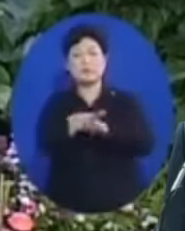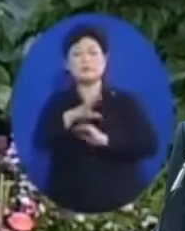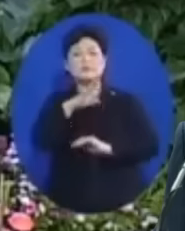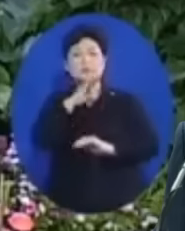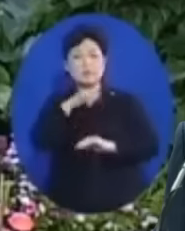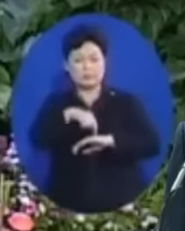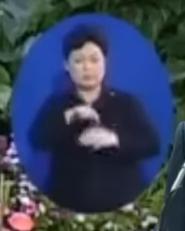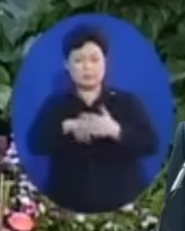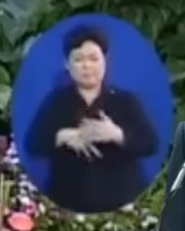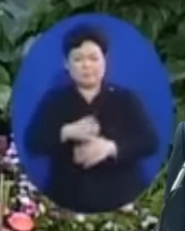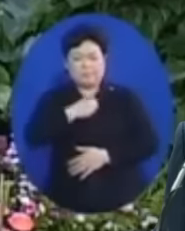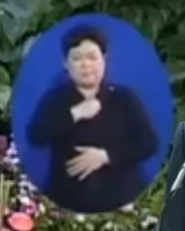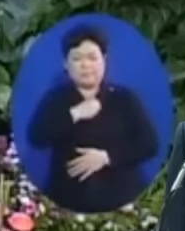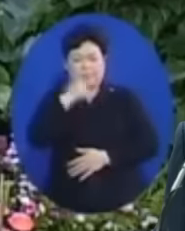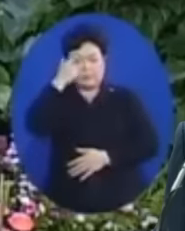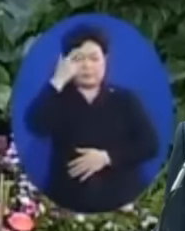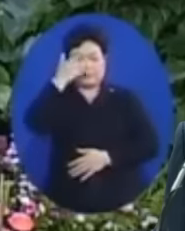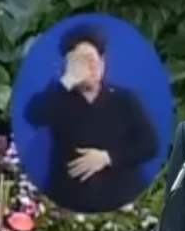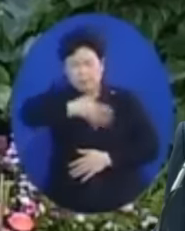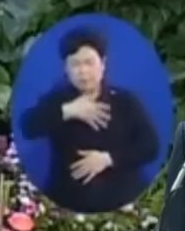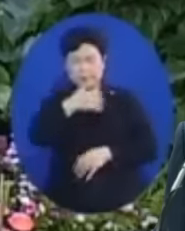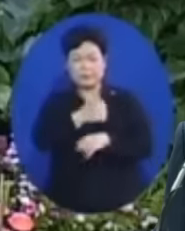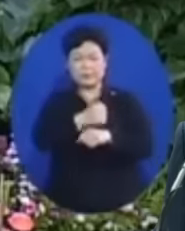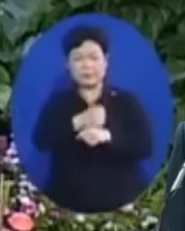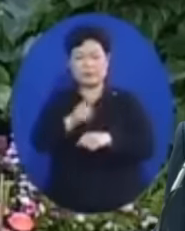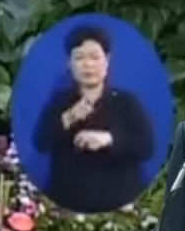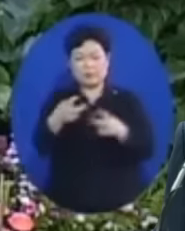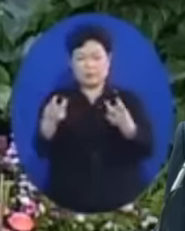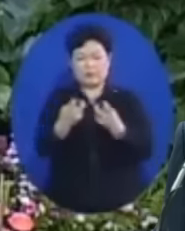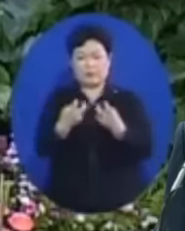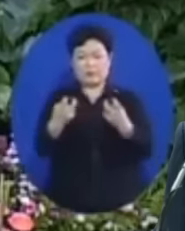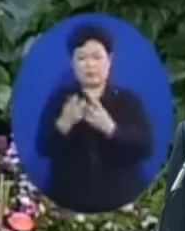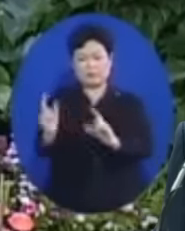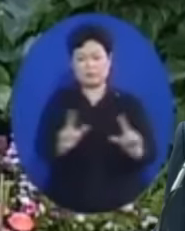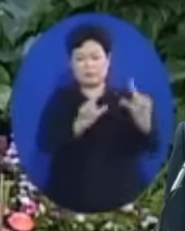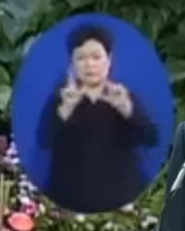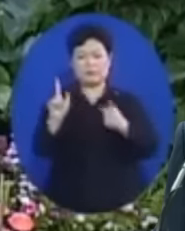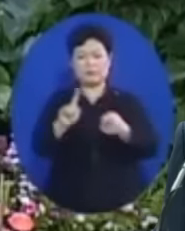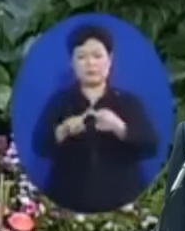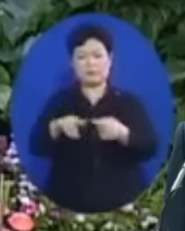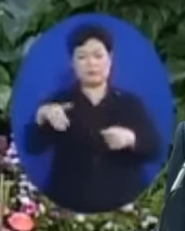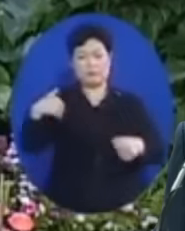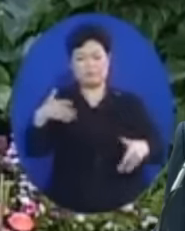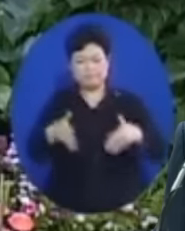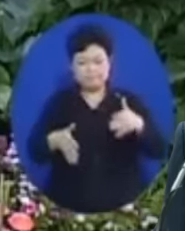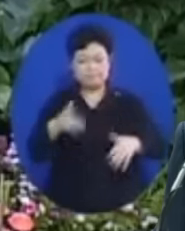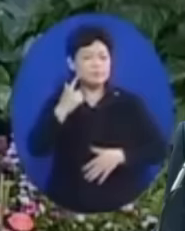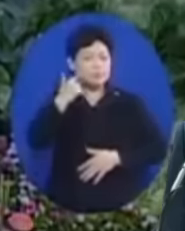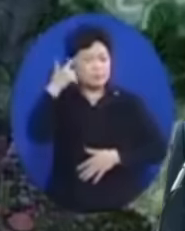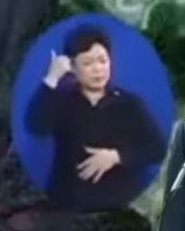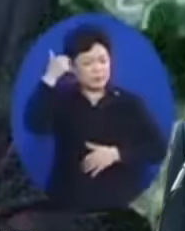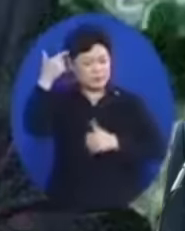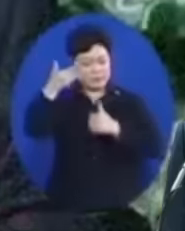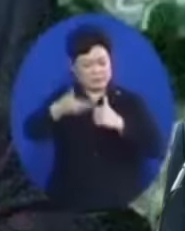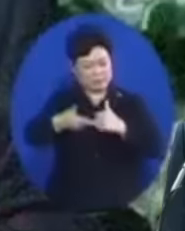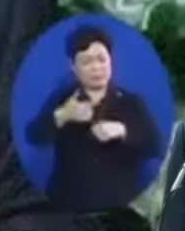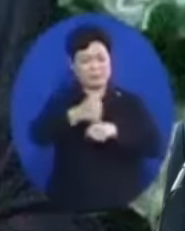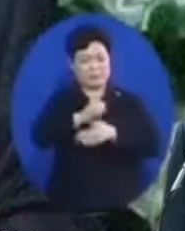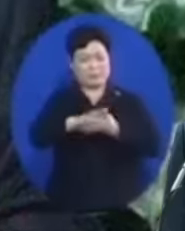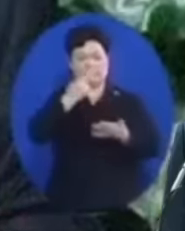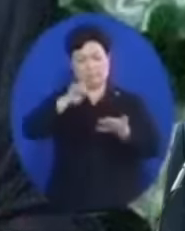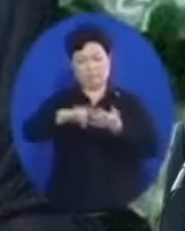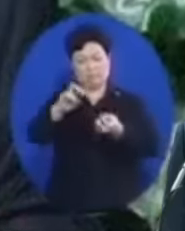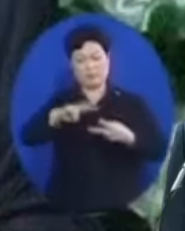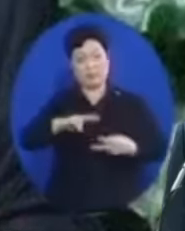가슴이 조여지고 눈앞이 캄캄해지고 어떻게 살아야 될지 몰라서 목사님에게 질문을 합니다 그렇게